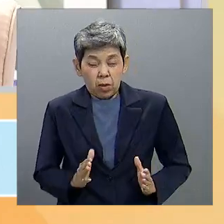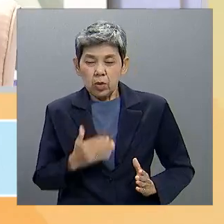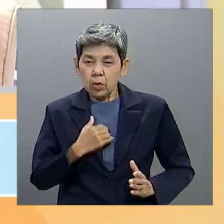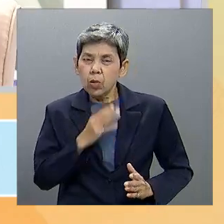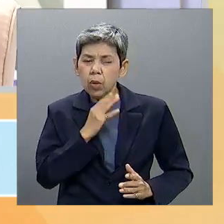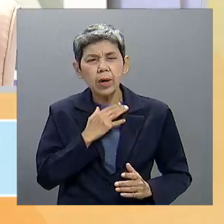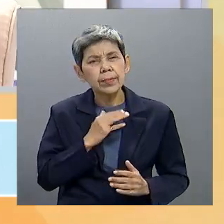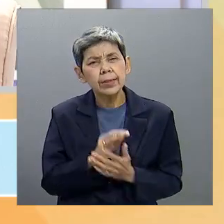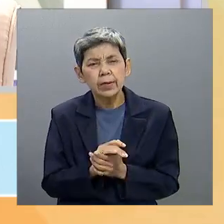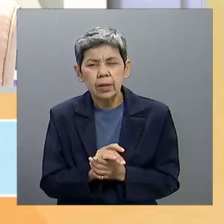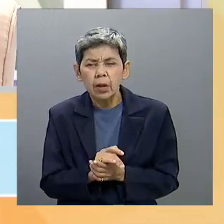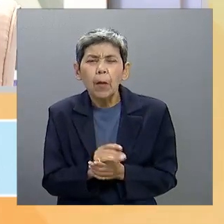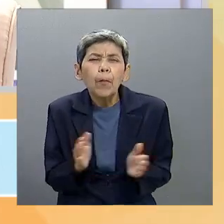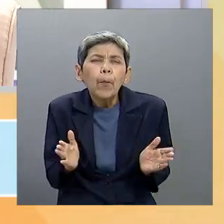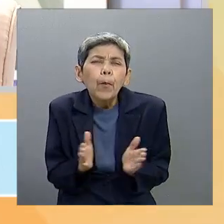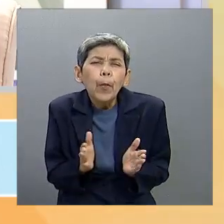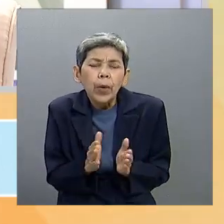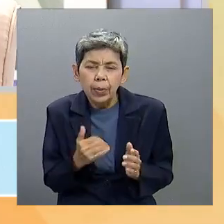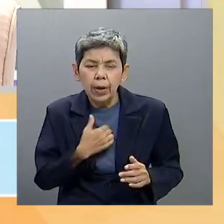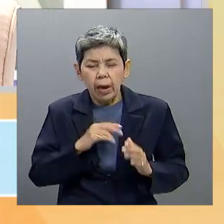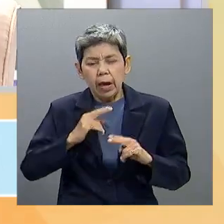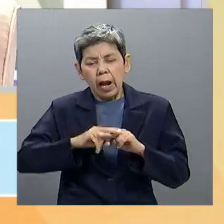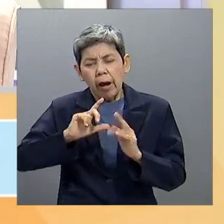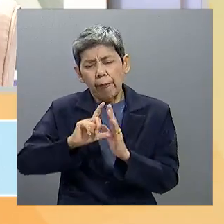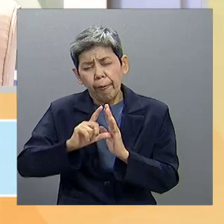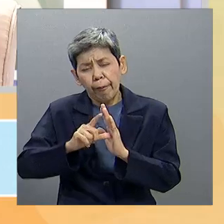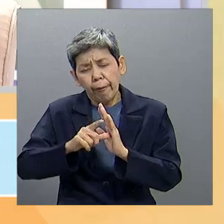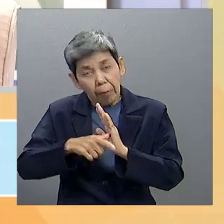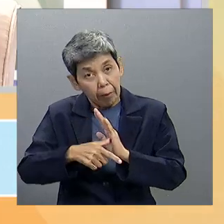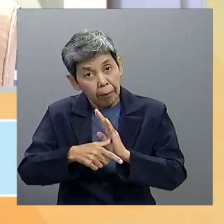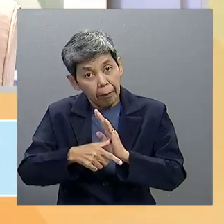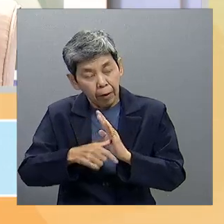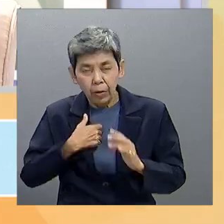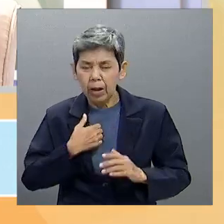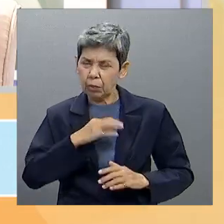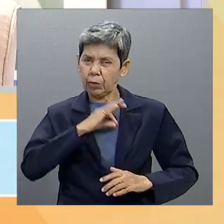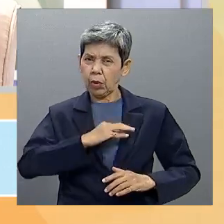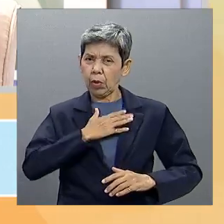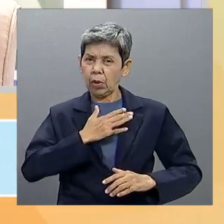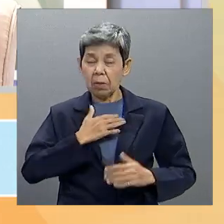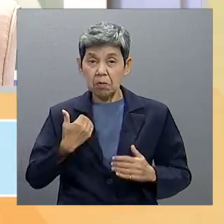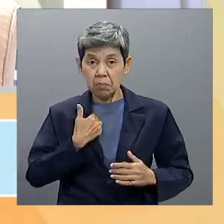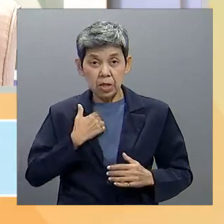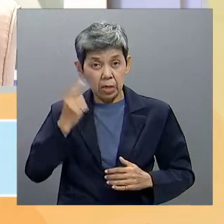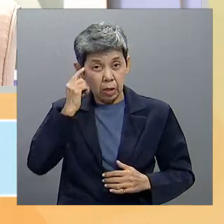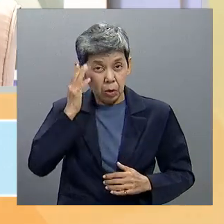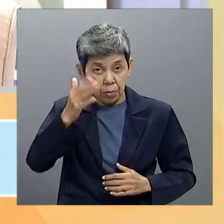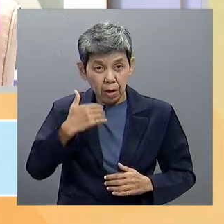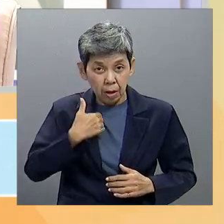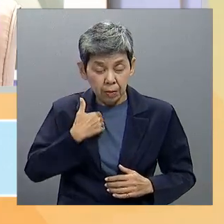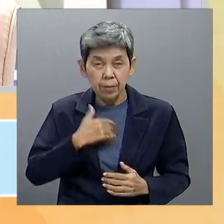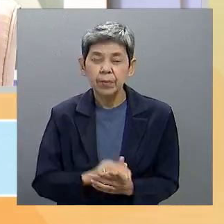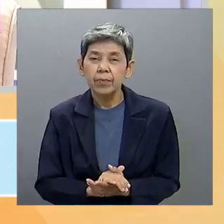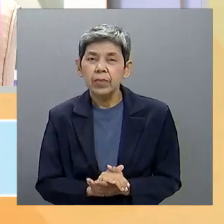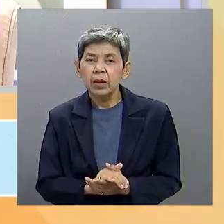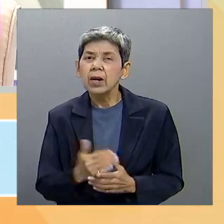ณฑ์หรือว่าอย่างภาวะนั่งนานนะคะฟังแบบนี้แล้วพอมันเกิดจากพฤติกรรมเนาะมันมีแนวโน้มไหมคะที่จะเจอภาวะแบบนี้ความเสี่ยง